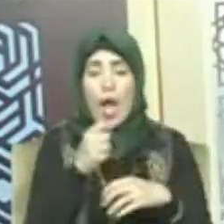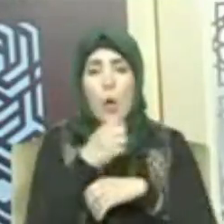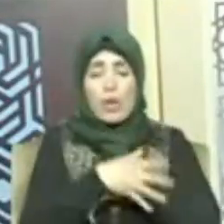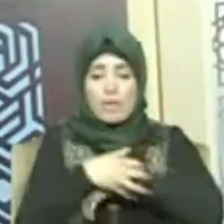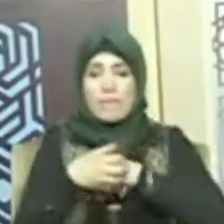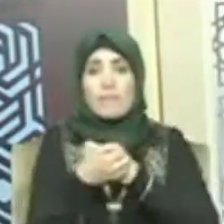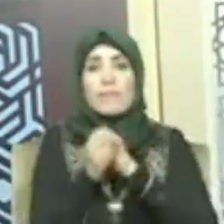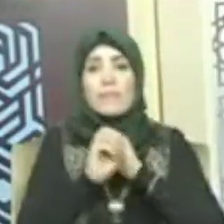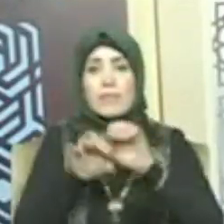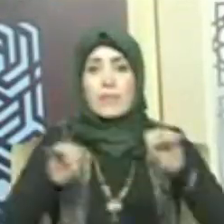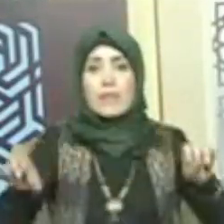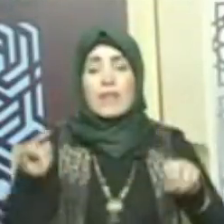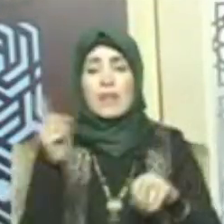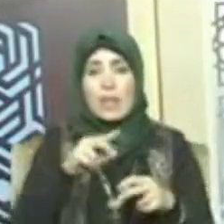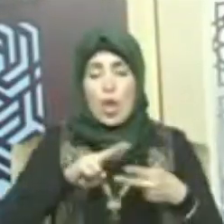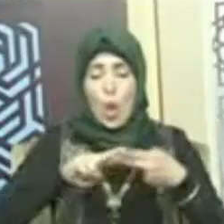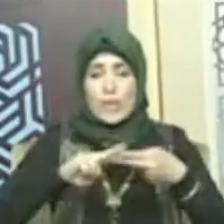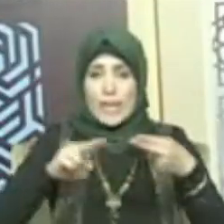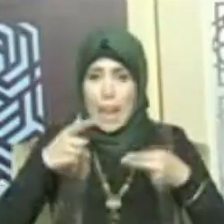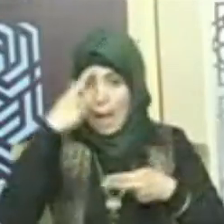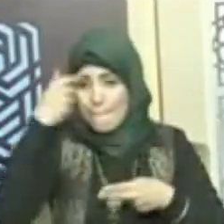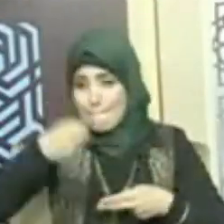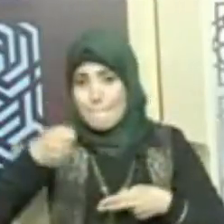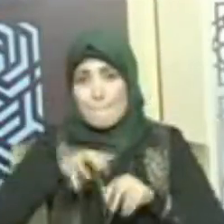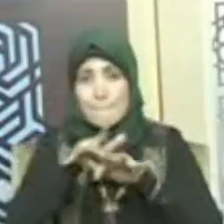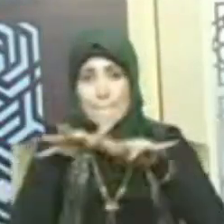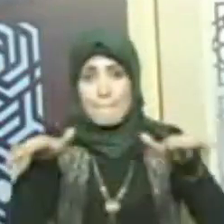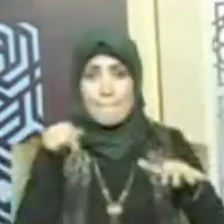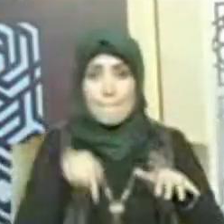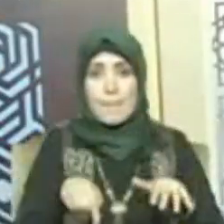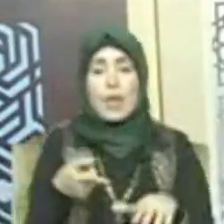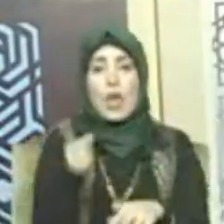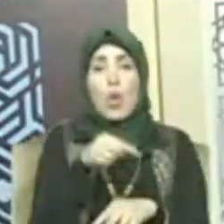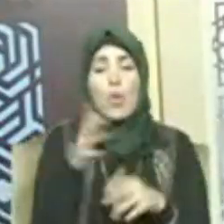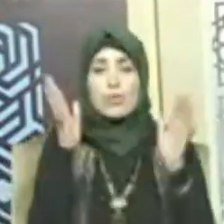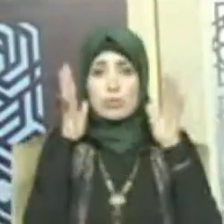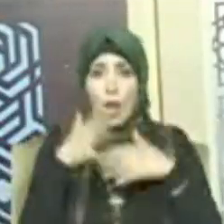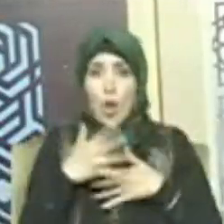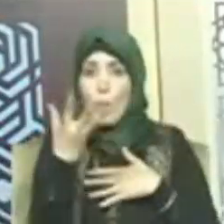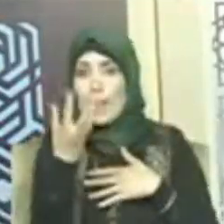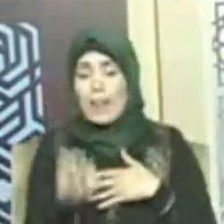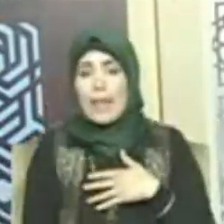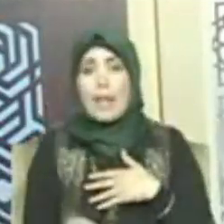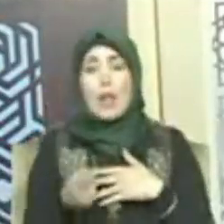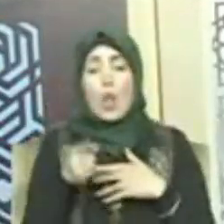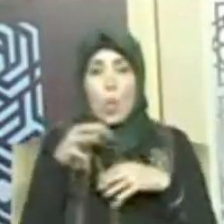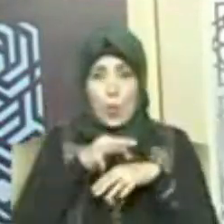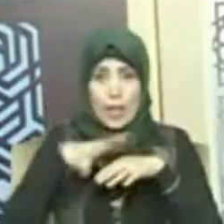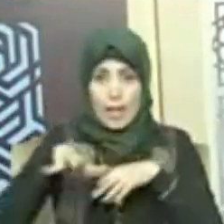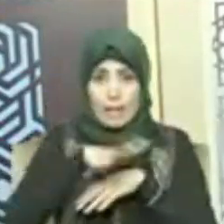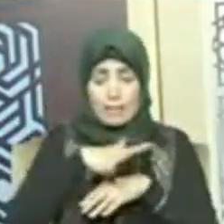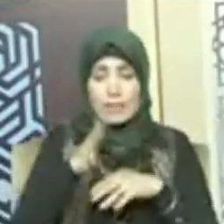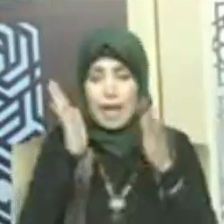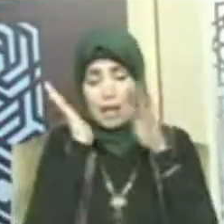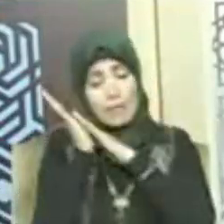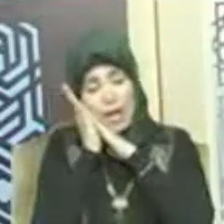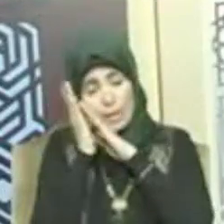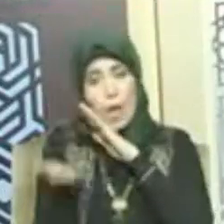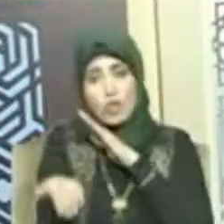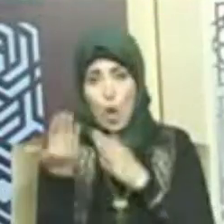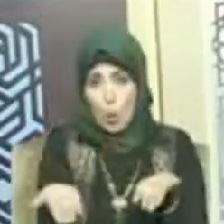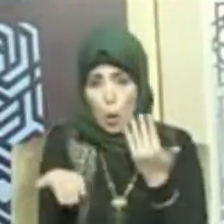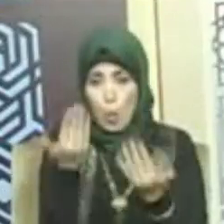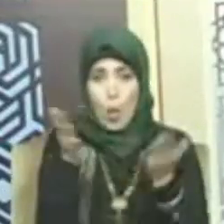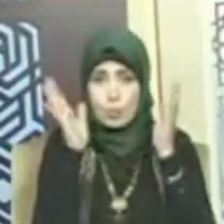وصلوا الأرحام، هذا شهر البر والصلة، وصلوا بالليل والناس نيام، هذا شهر